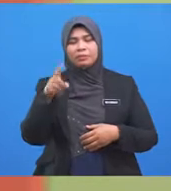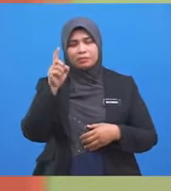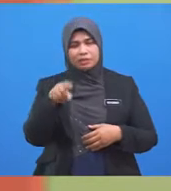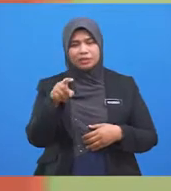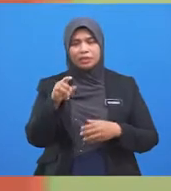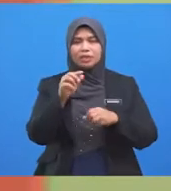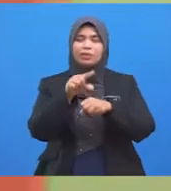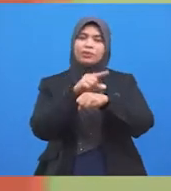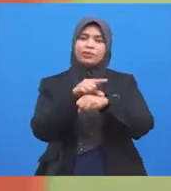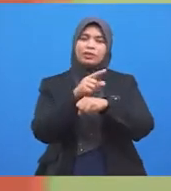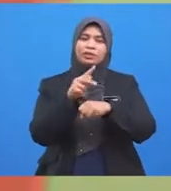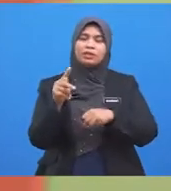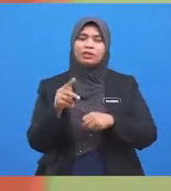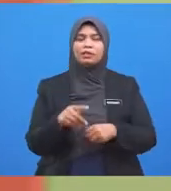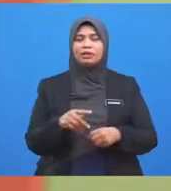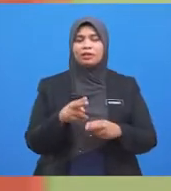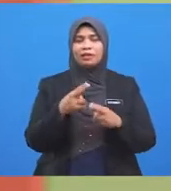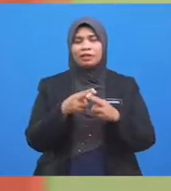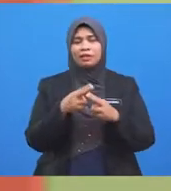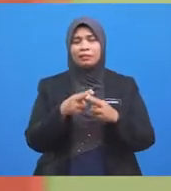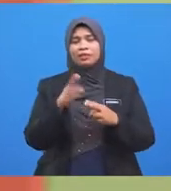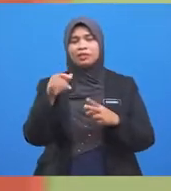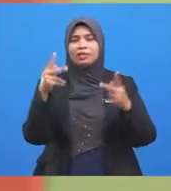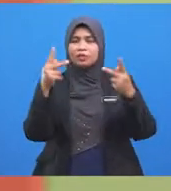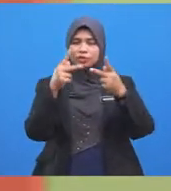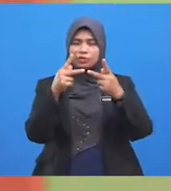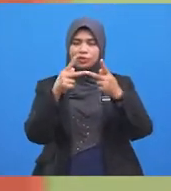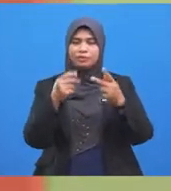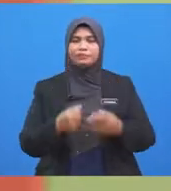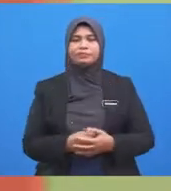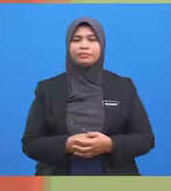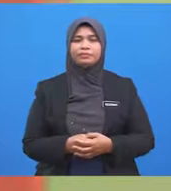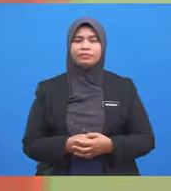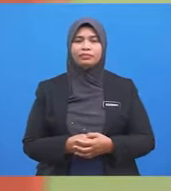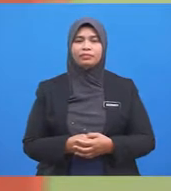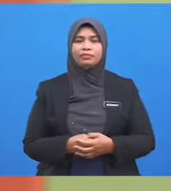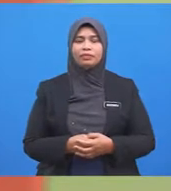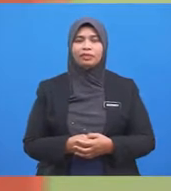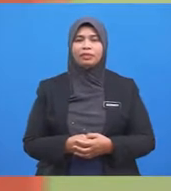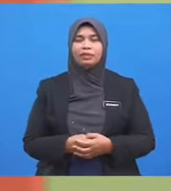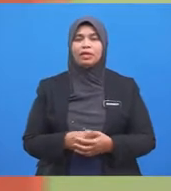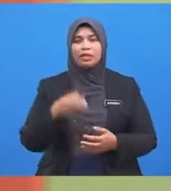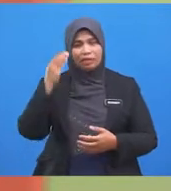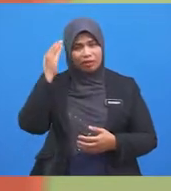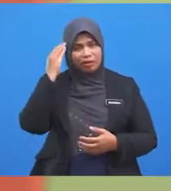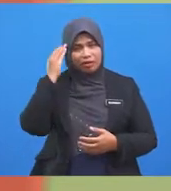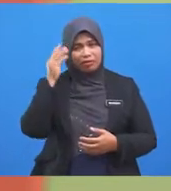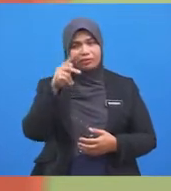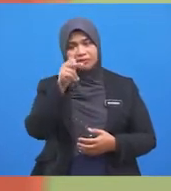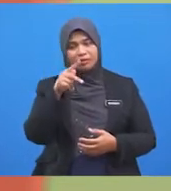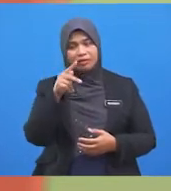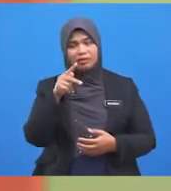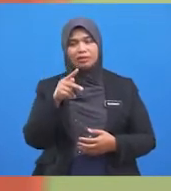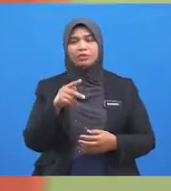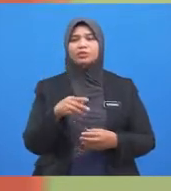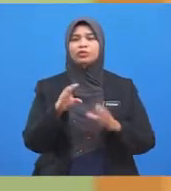mesti menggunakan gelaran kehormat yang sesuai. Amy, tahu tak contoh